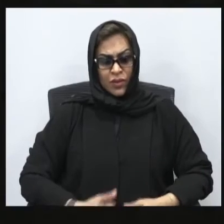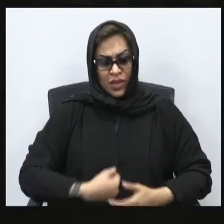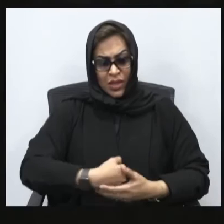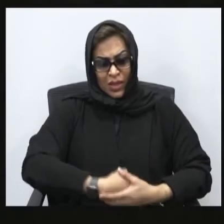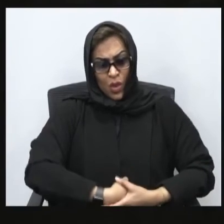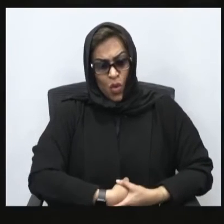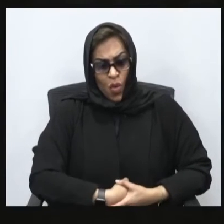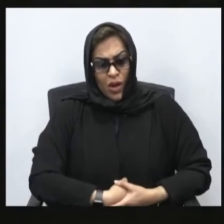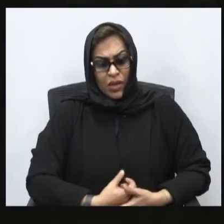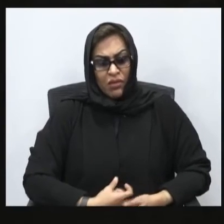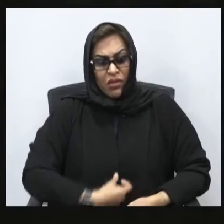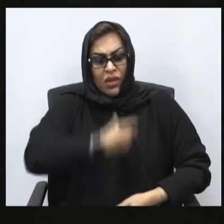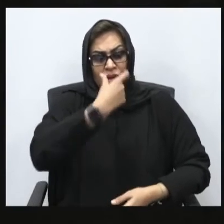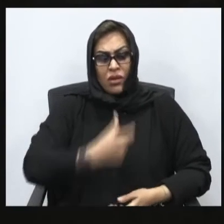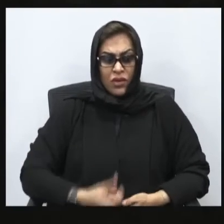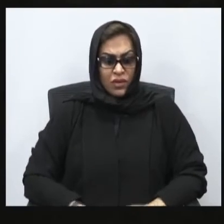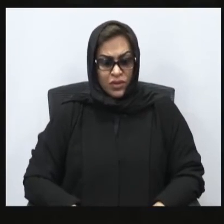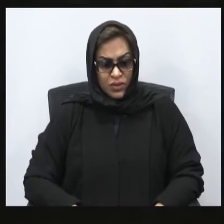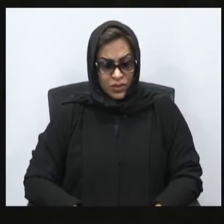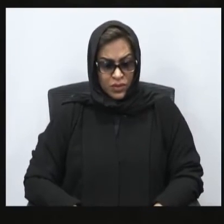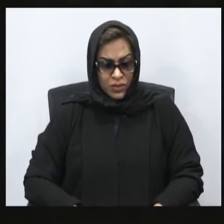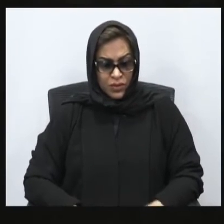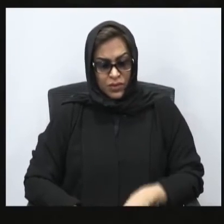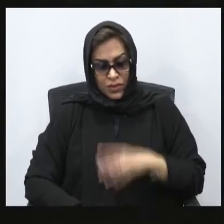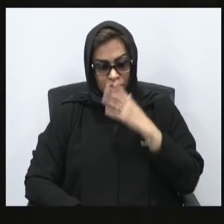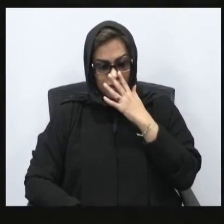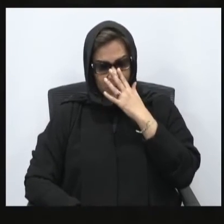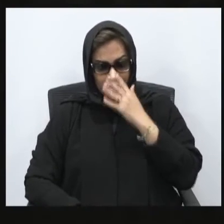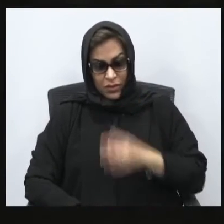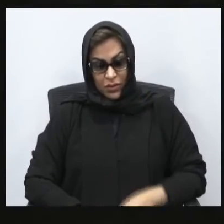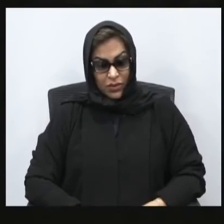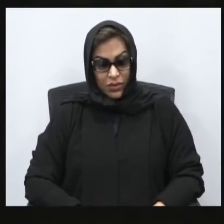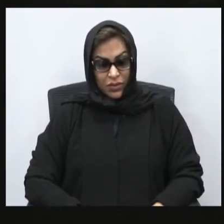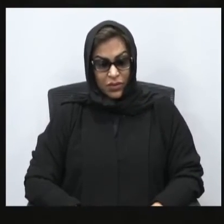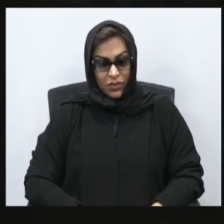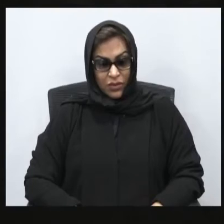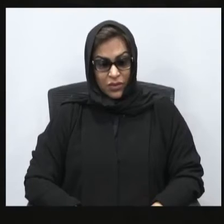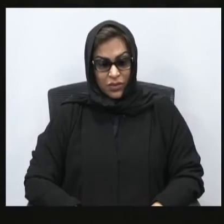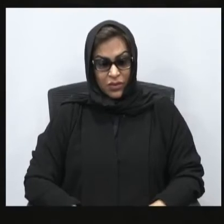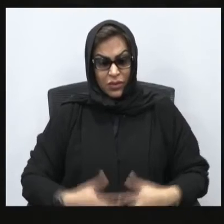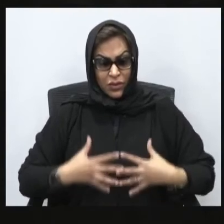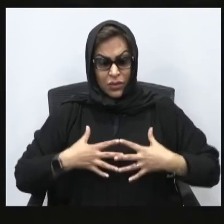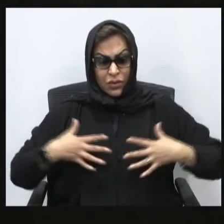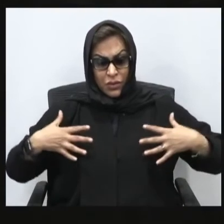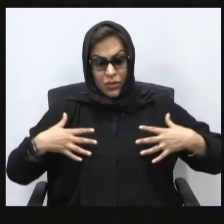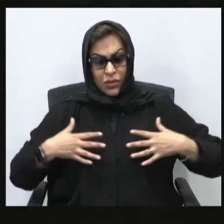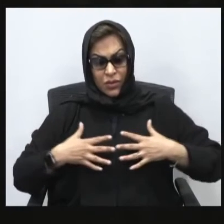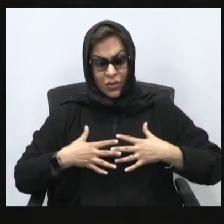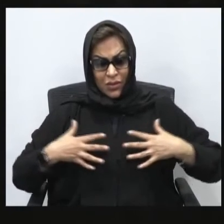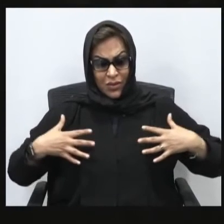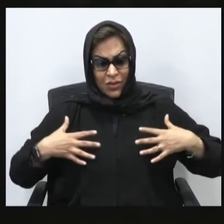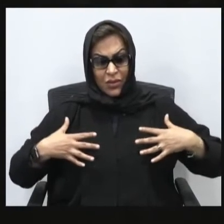الحاجز بقوه ماذا يفعل يرتفع للاعلى احنا قلنا اذا ارتفع للاعلى ش سو التجويف الصدري